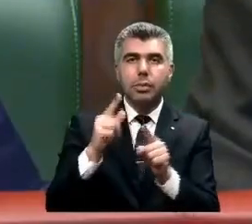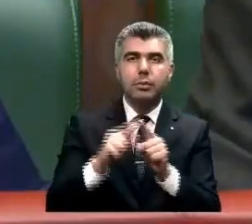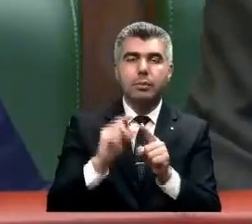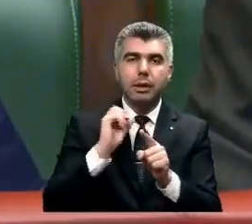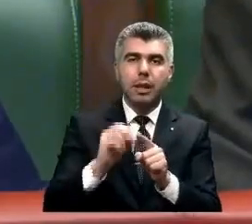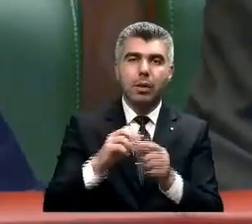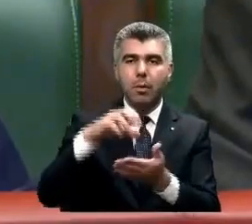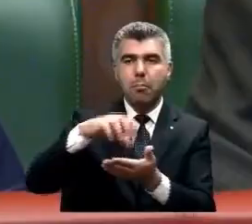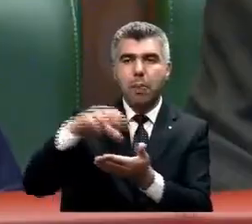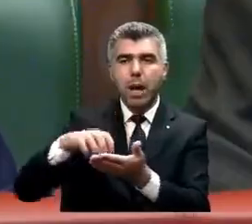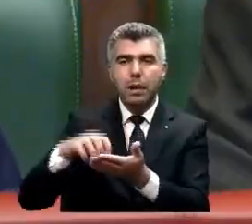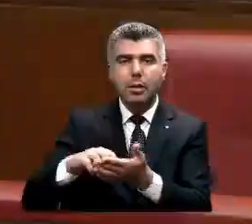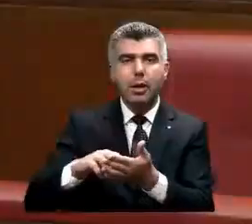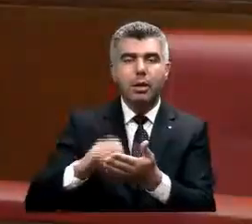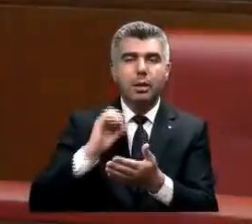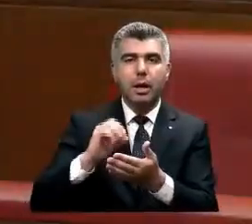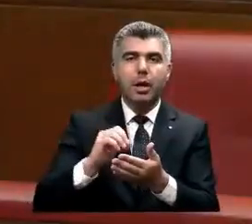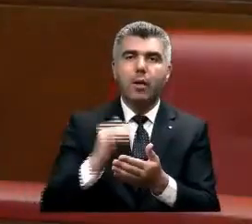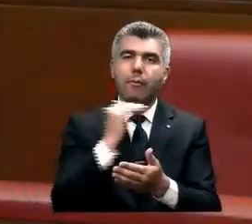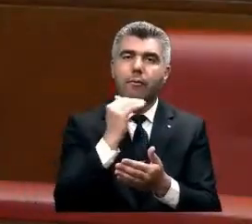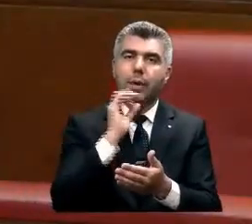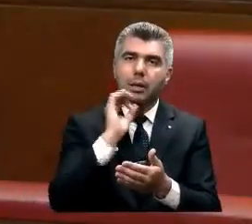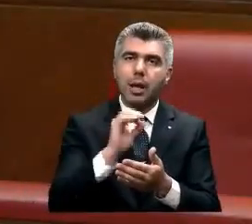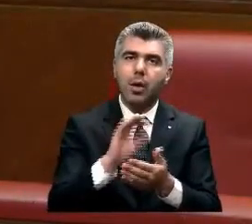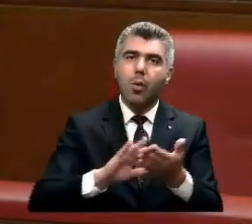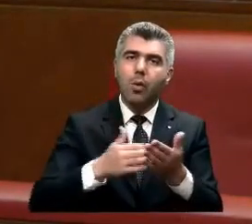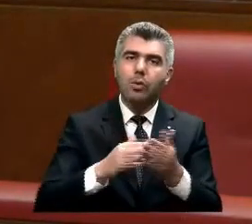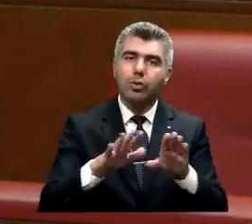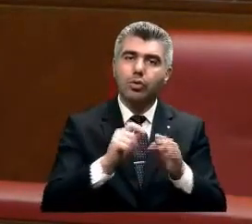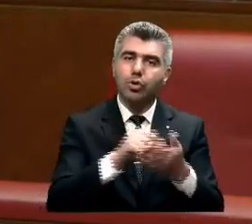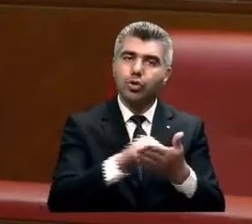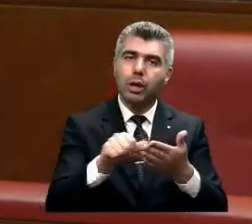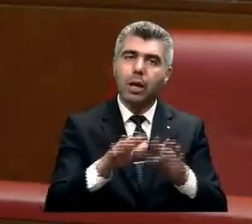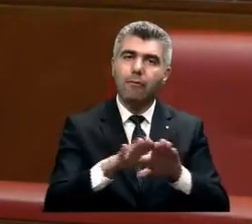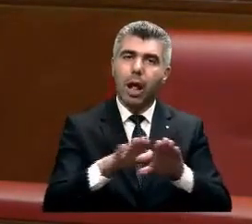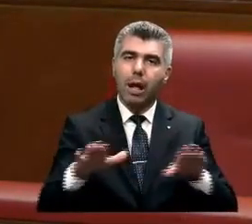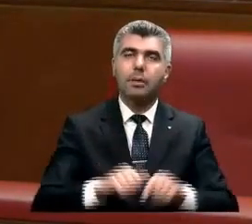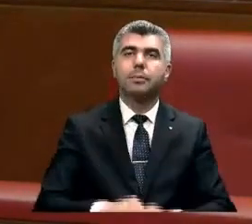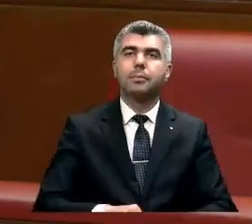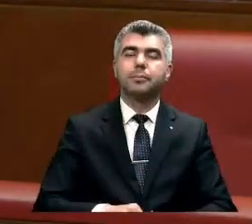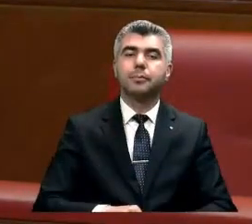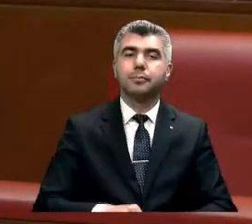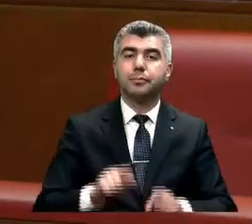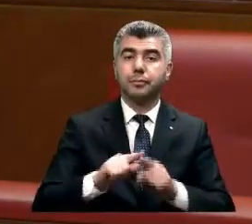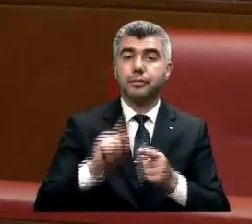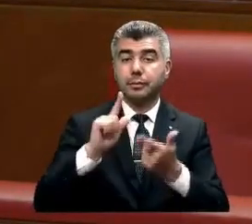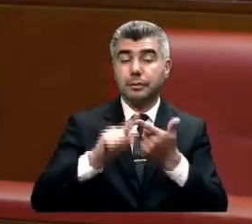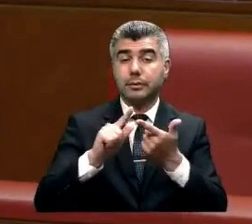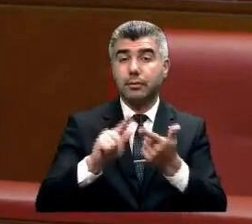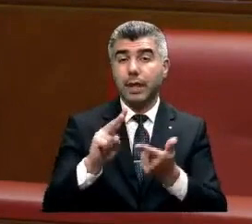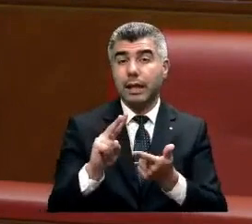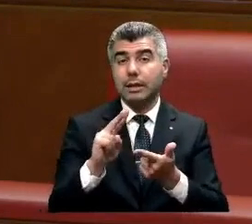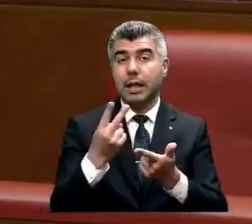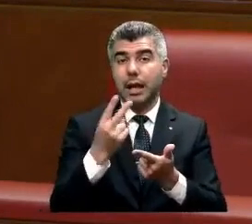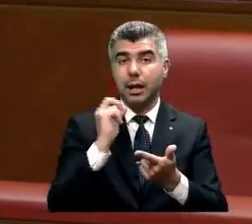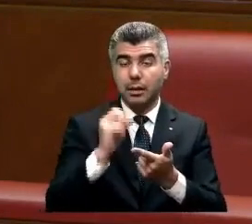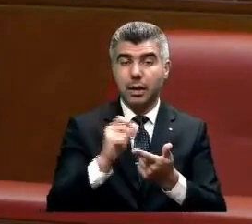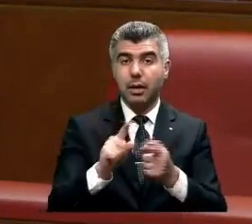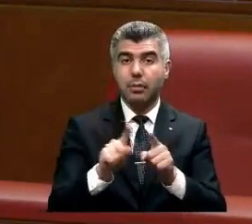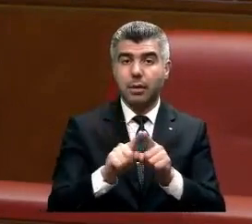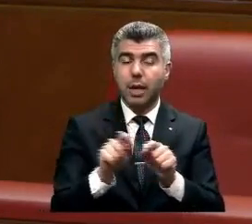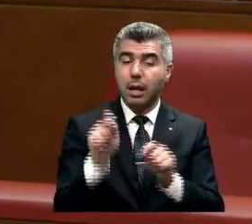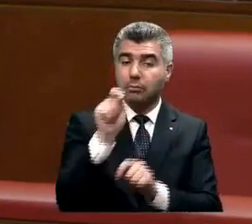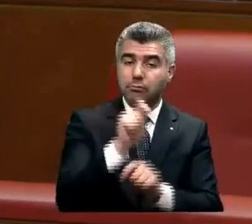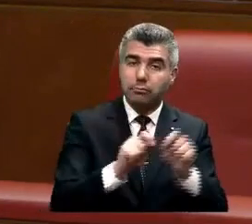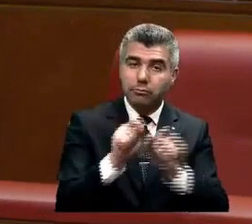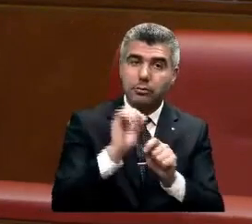المناطق الاخرى فورا الانتهاء من مصادر اقتناء العقار الضروري فيما يخص لمحور الثاني يتعلق بتاهيل الفاعلين